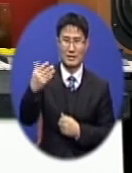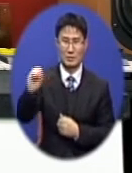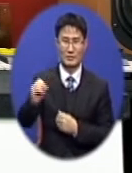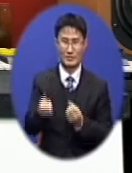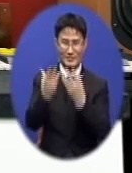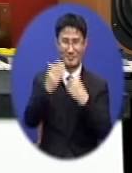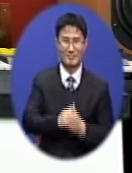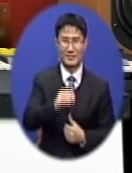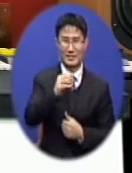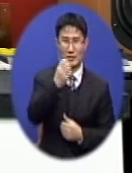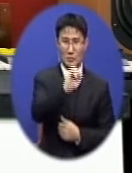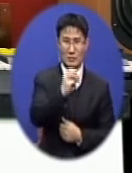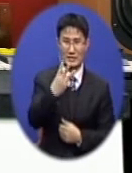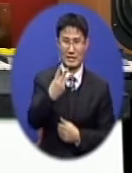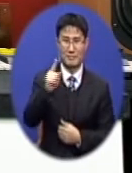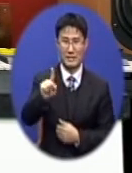010-0380 축하드립니다.